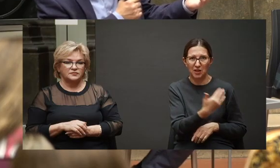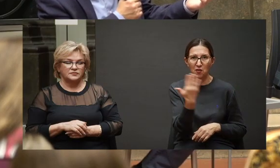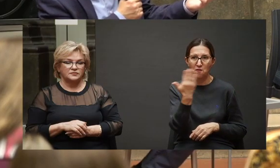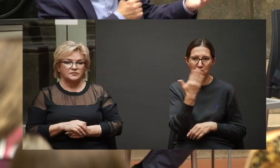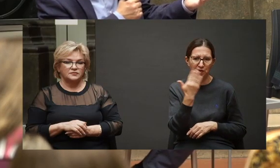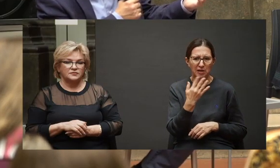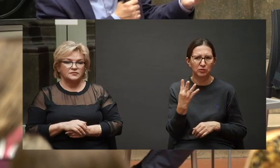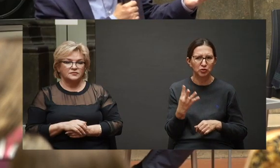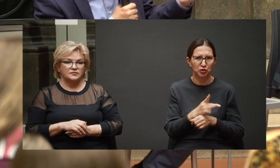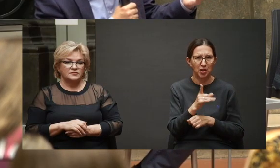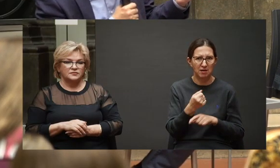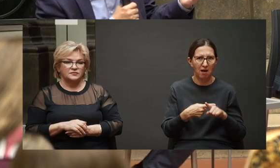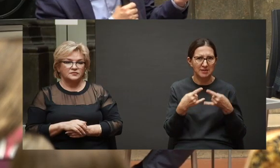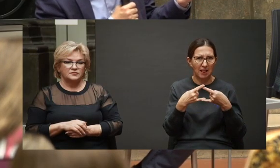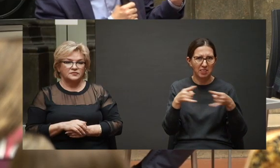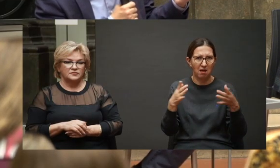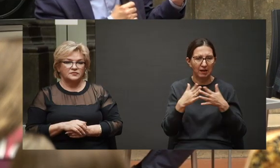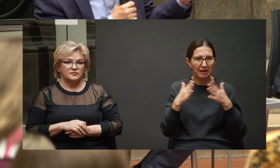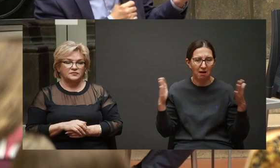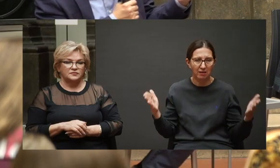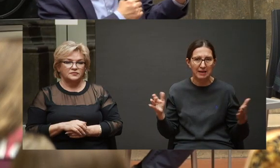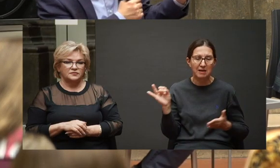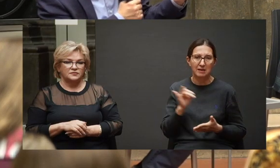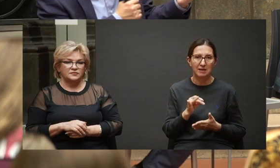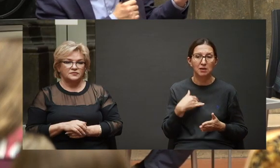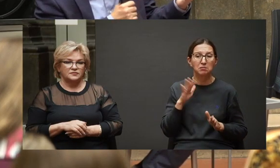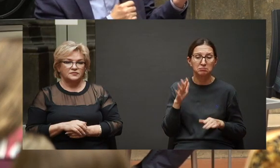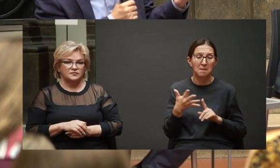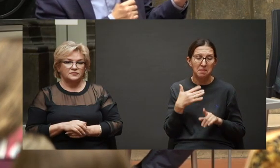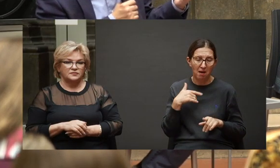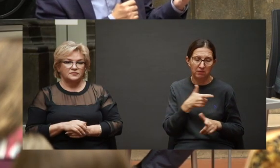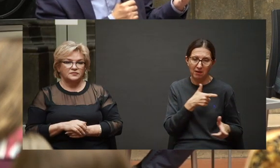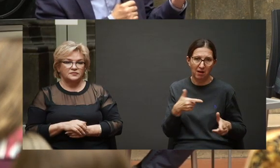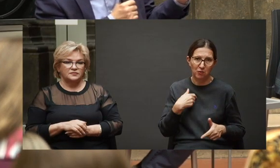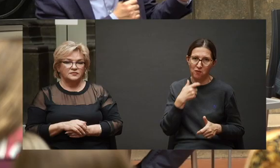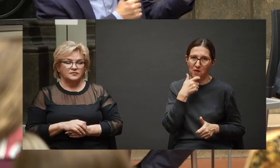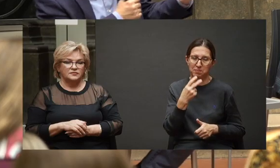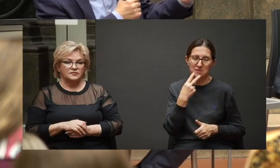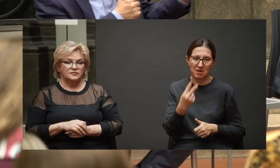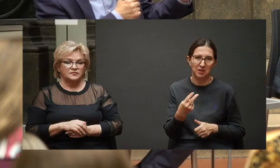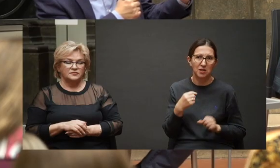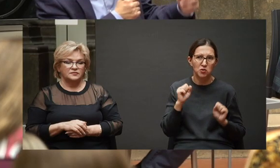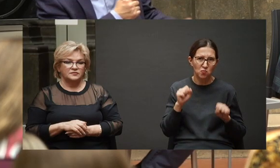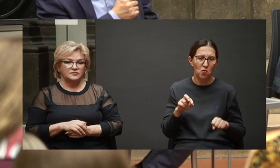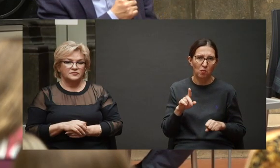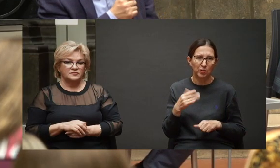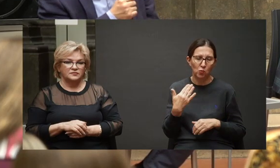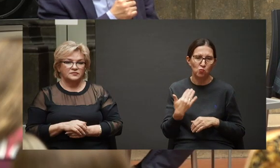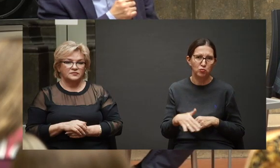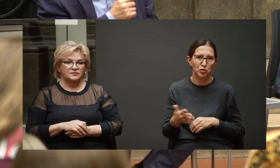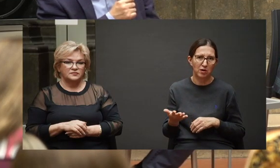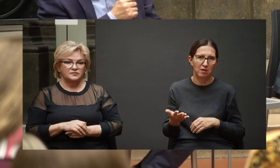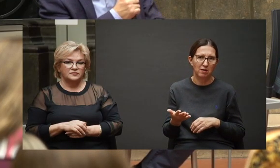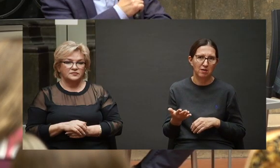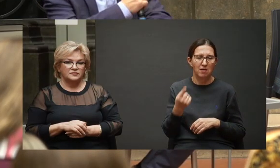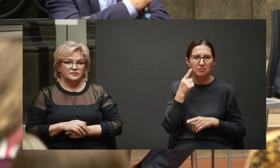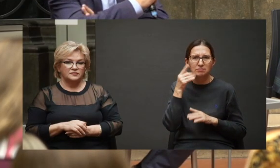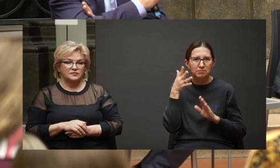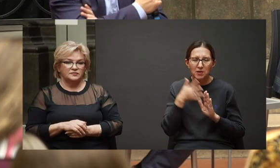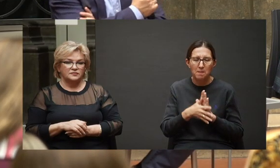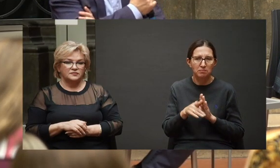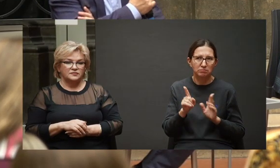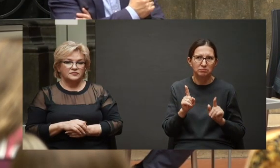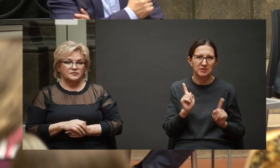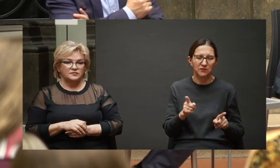большом экране, и, в общем, и 5-й посмотрел. И мог бы уже и расшифровать его